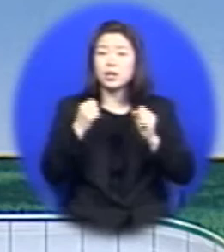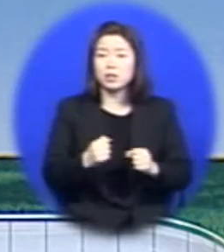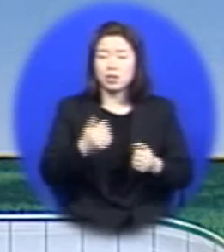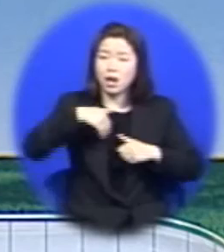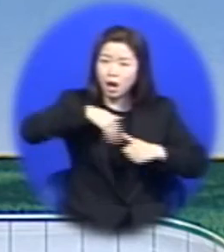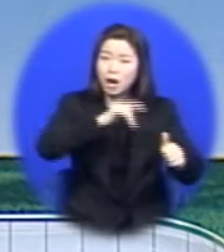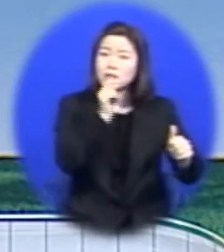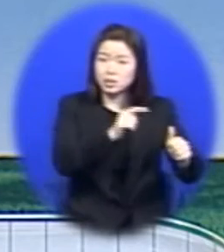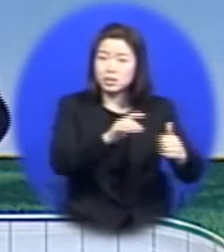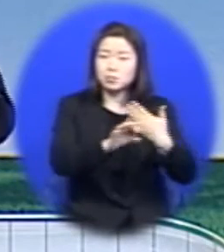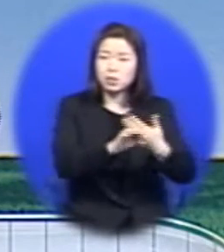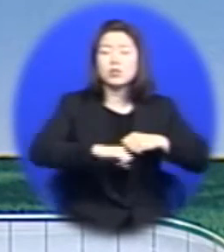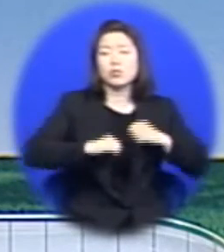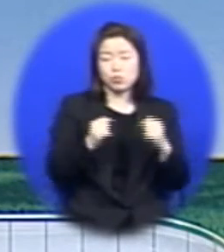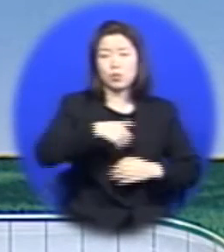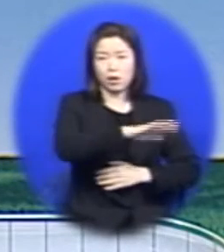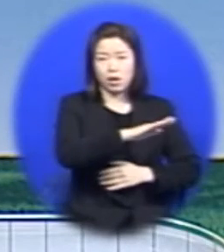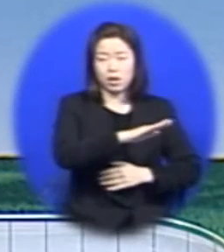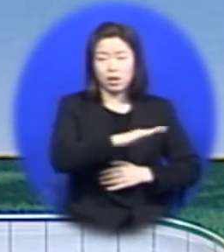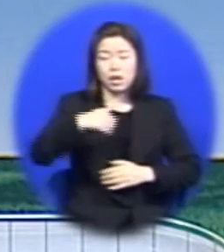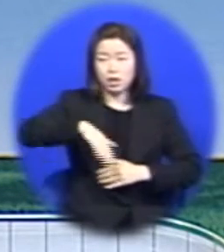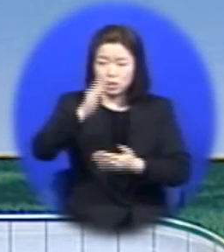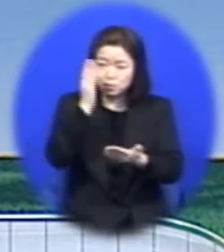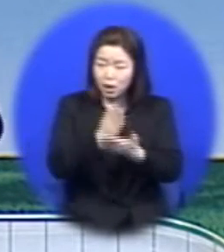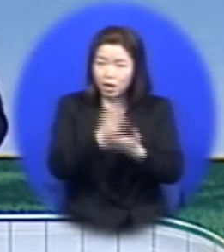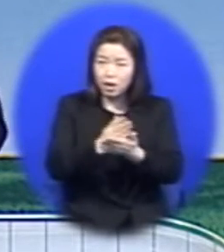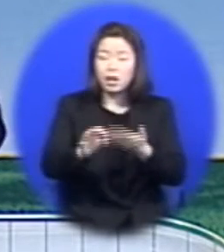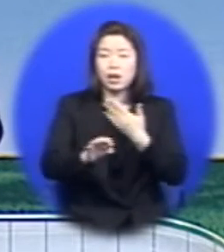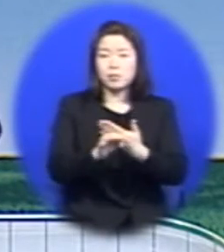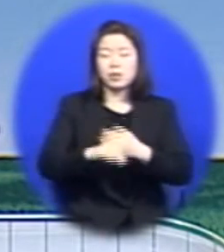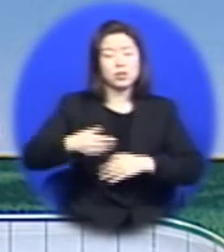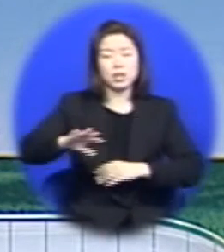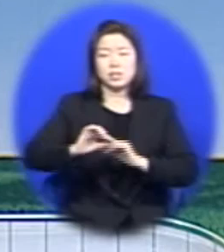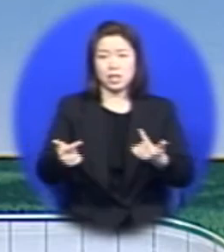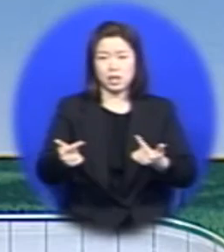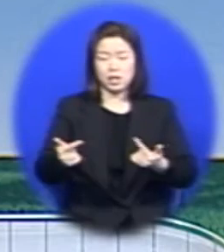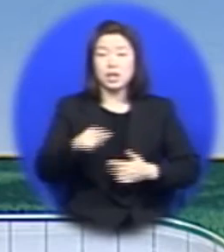거, 가지 말라 하면 가지 않는 겁니다. 이것이 사도 바울의 삶이었어요.